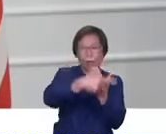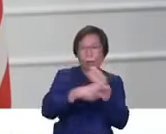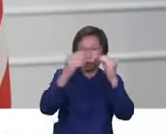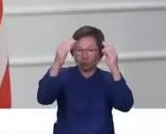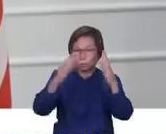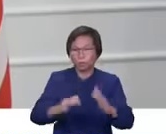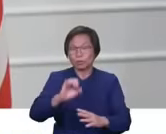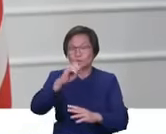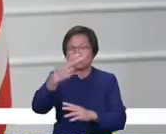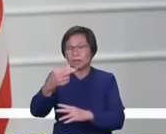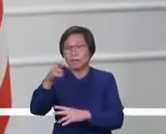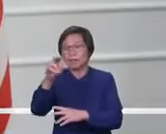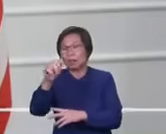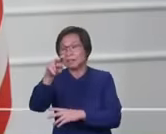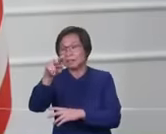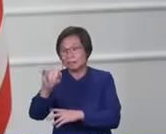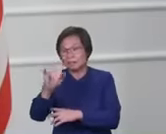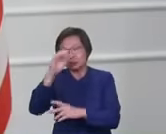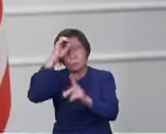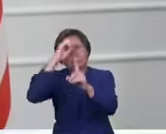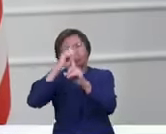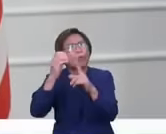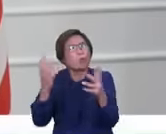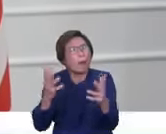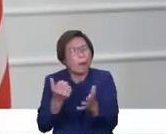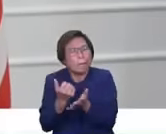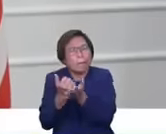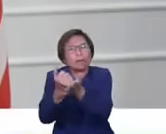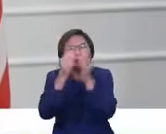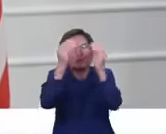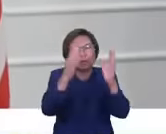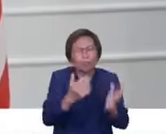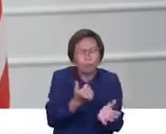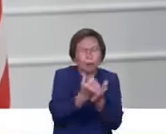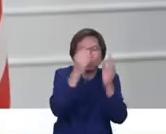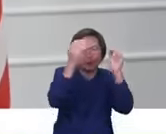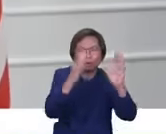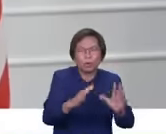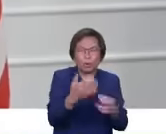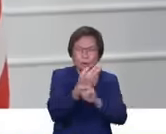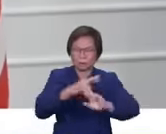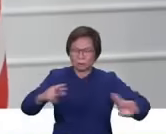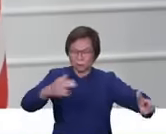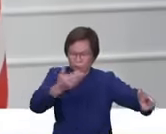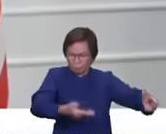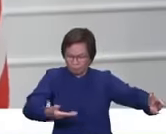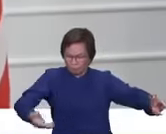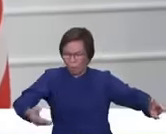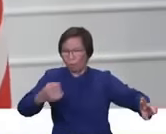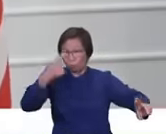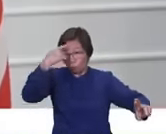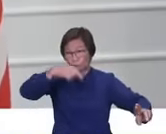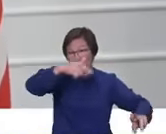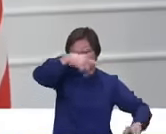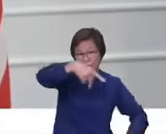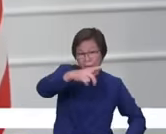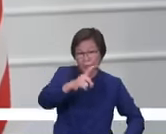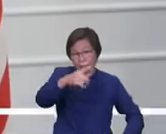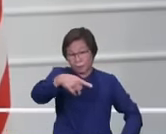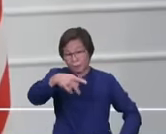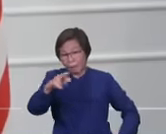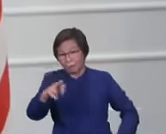carane ini bertujuan membantu warga pendidik menyediakan kelengkapan bagi PD BPR